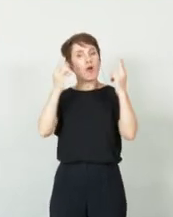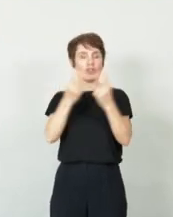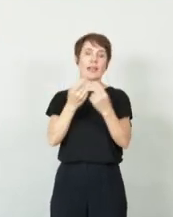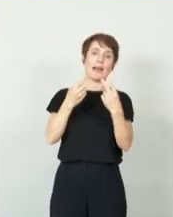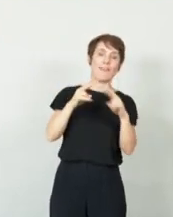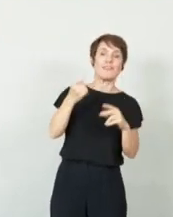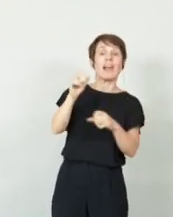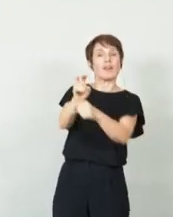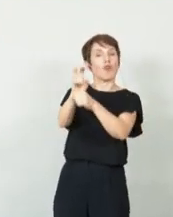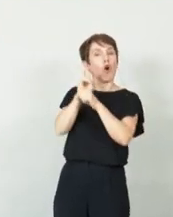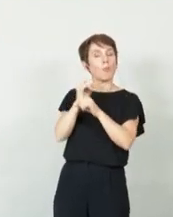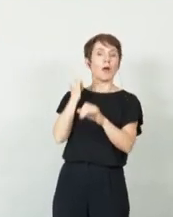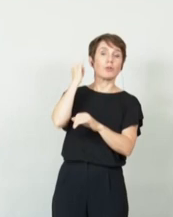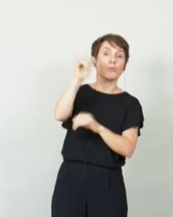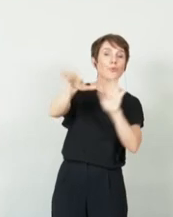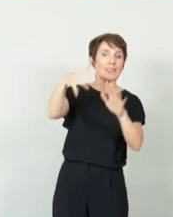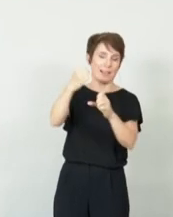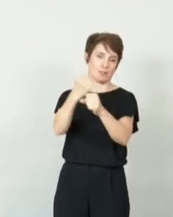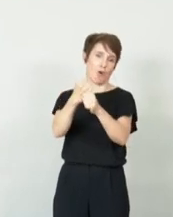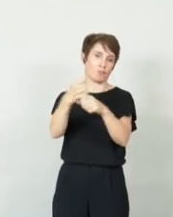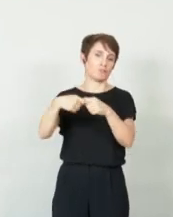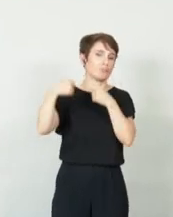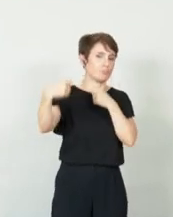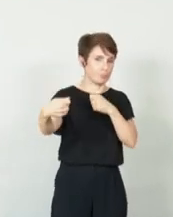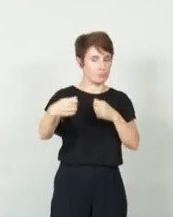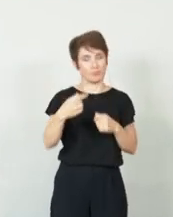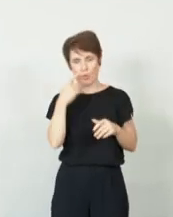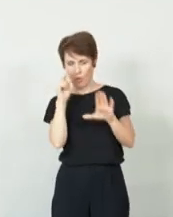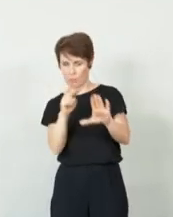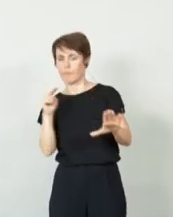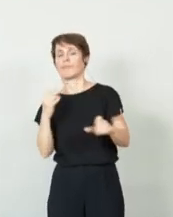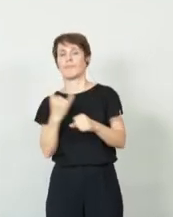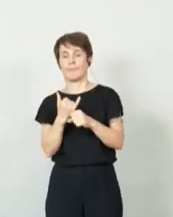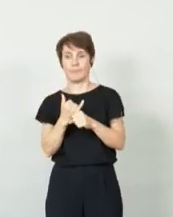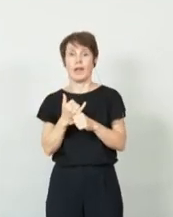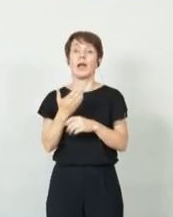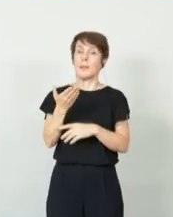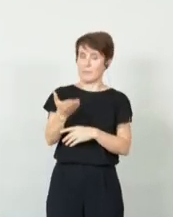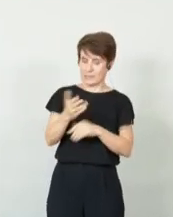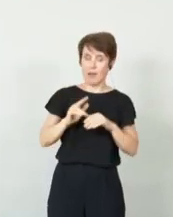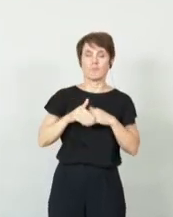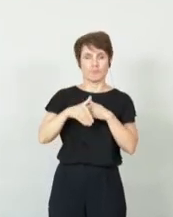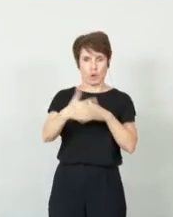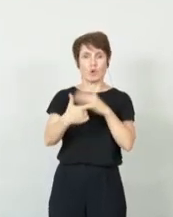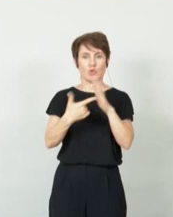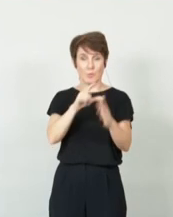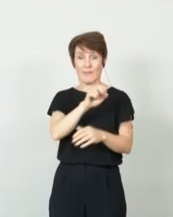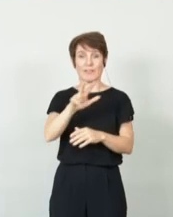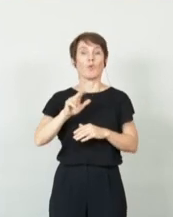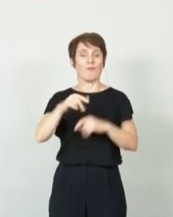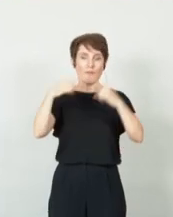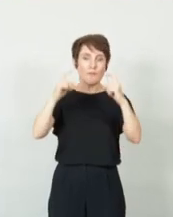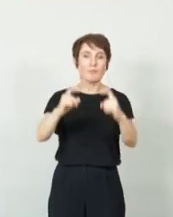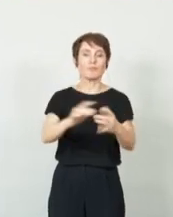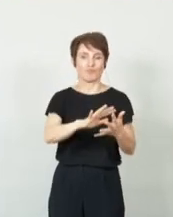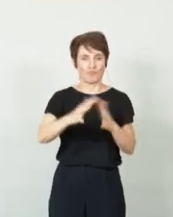ce qui donne un petit peu des échelles en la matière mais ce ratio va très certainement s'améliorer en 2023 avec la